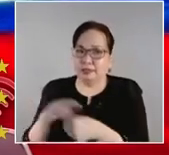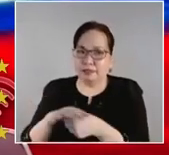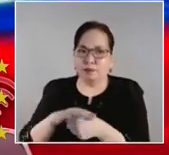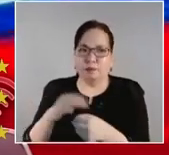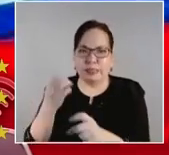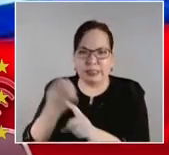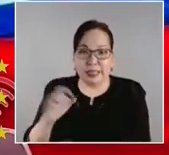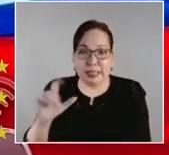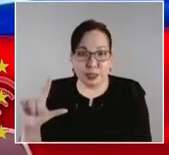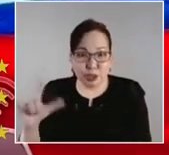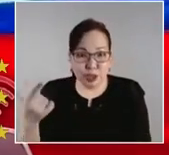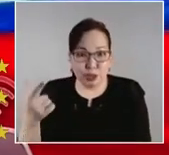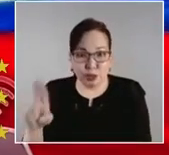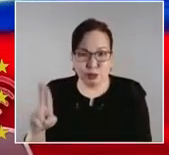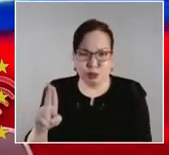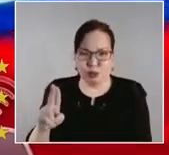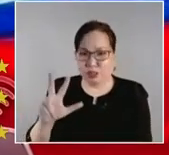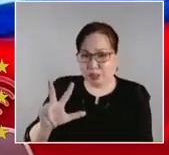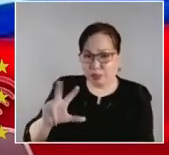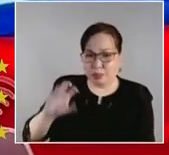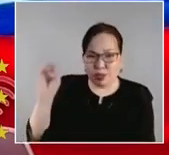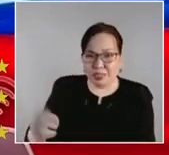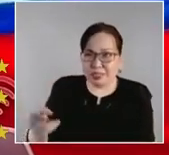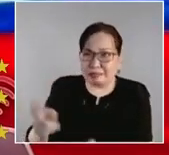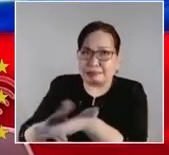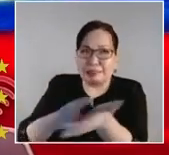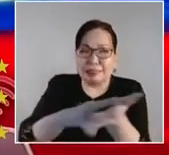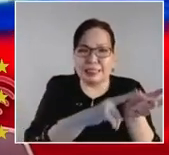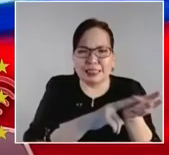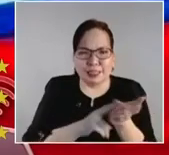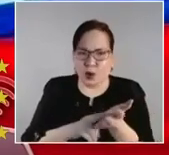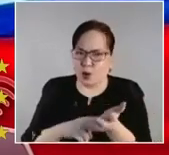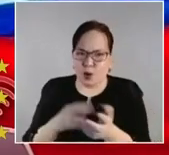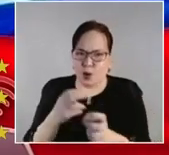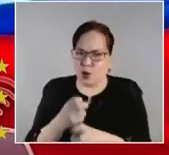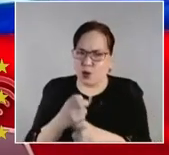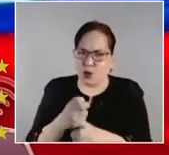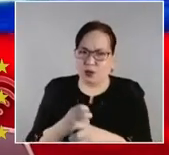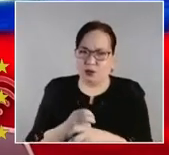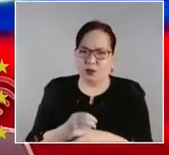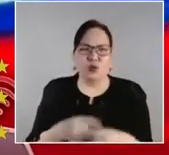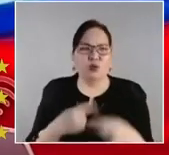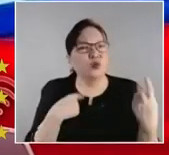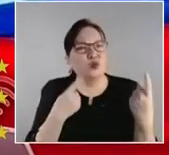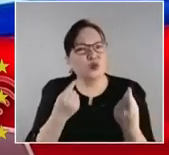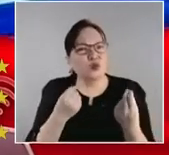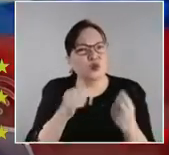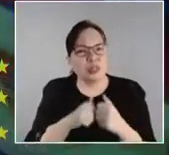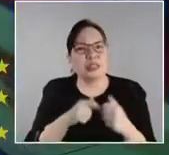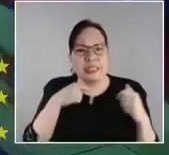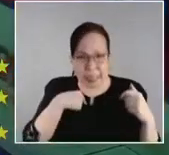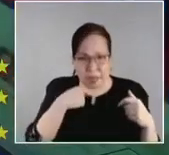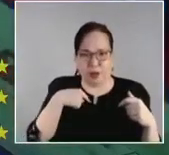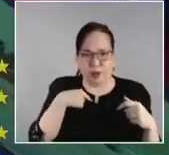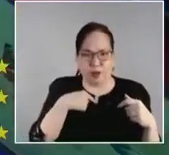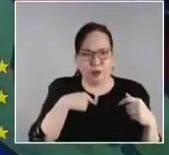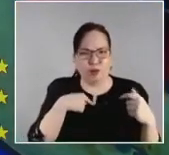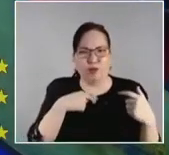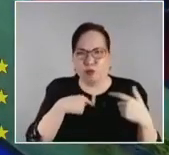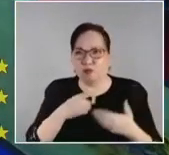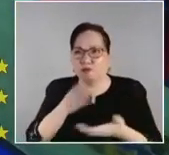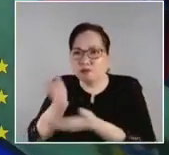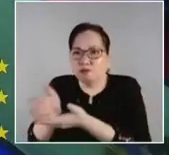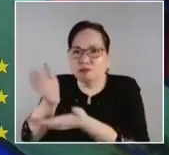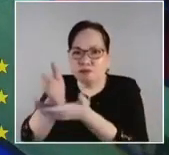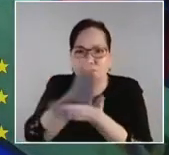district, mahirap pong isatisfy yun. So what you're saying, sir, ibababa natin yun? Ibababa po yun. At kailangan